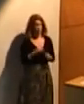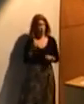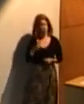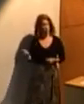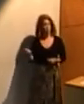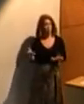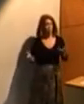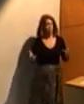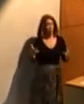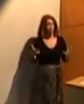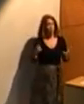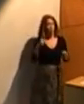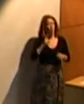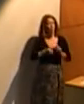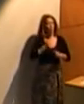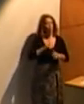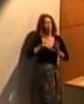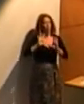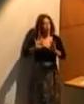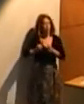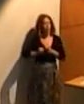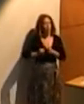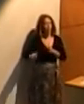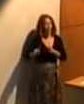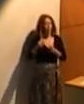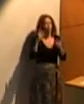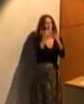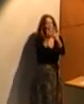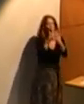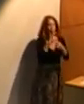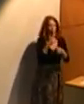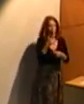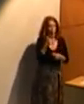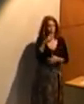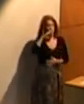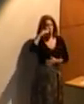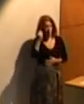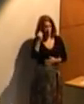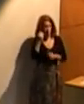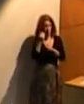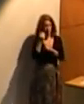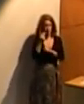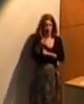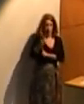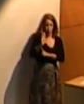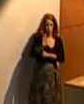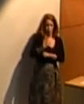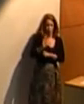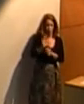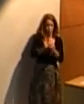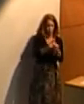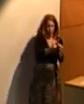d'indisponibilité nous sommes importants pour ne pas justement confondre finalement l'humain en tant que nature relationnelle